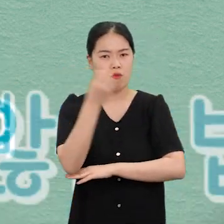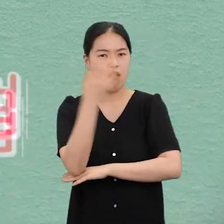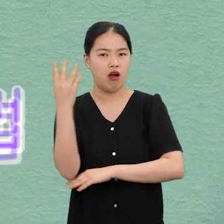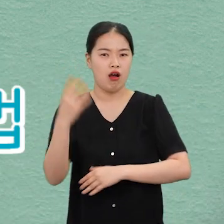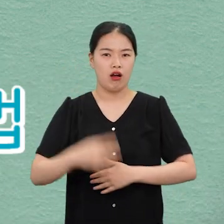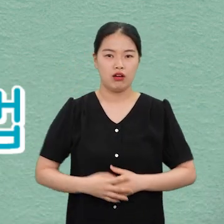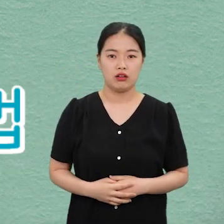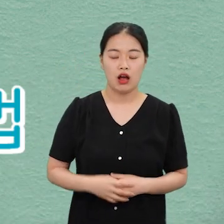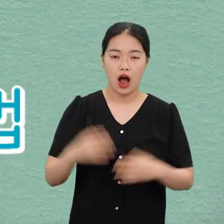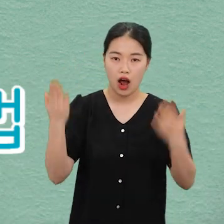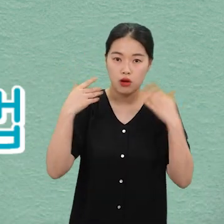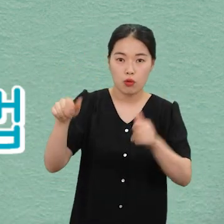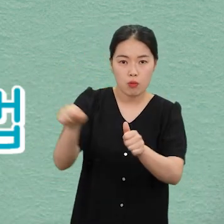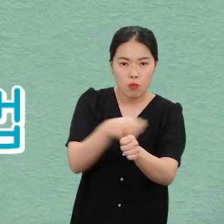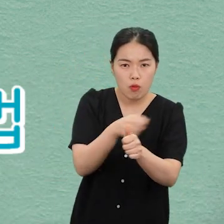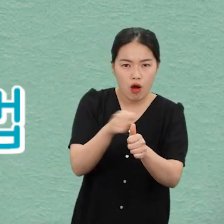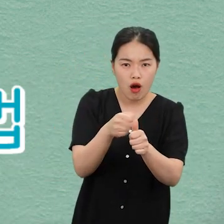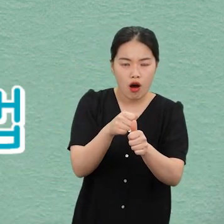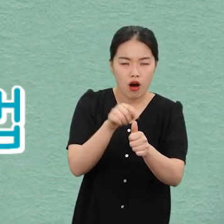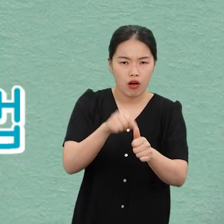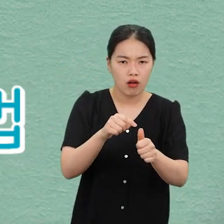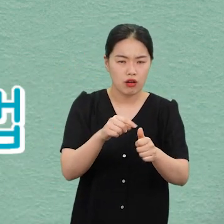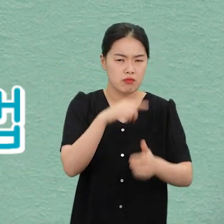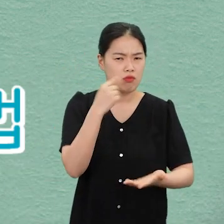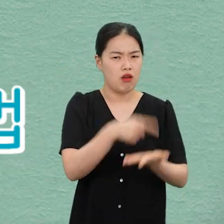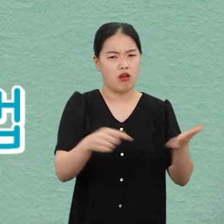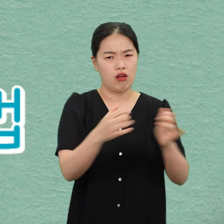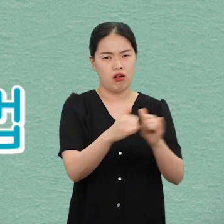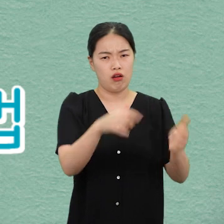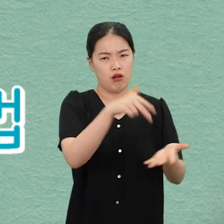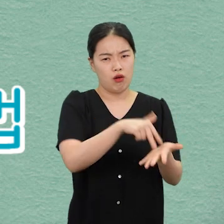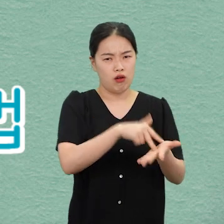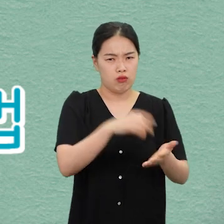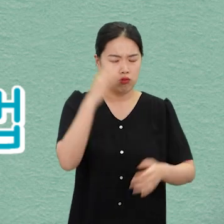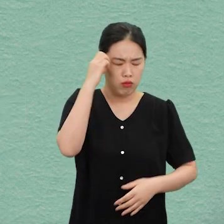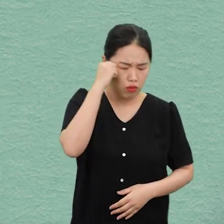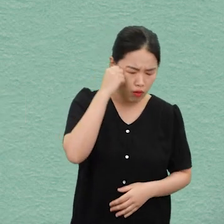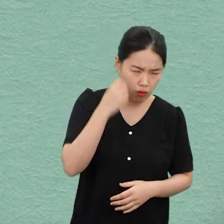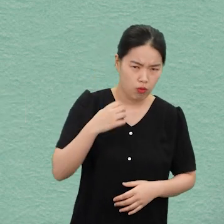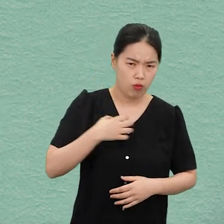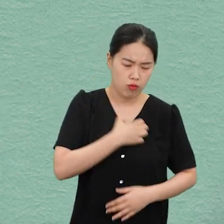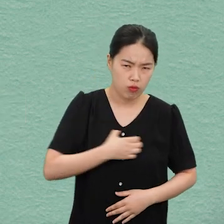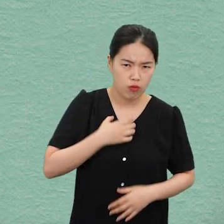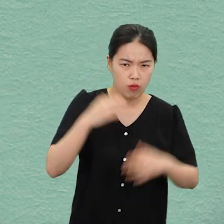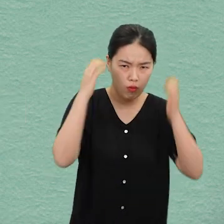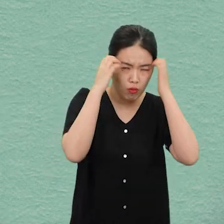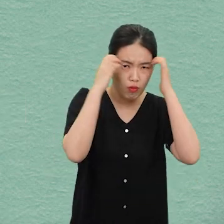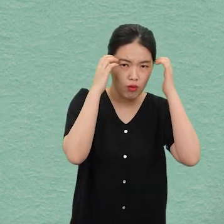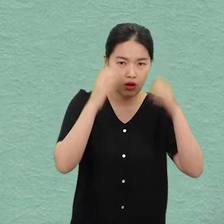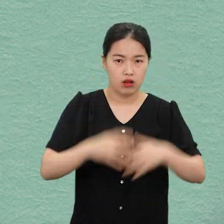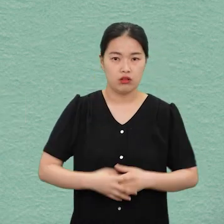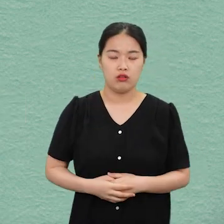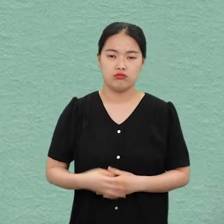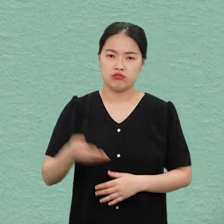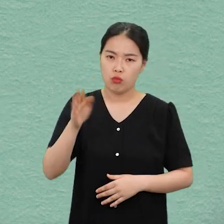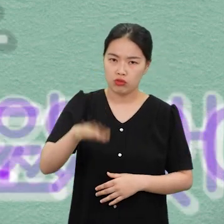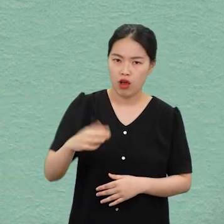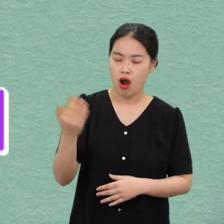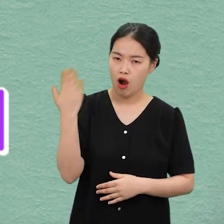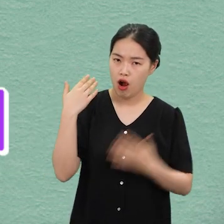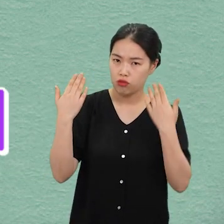그만큼 학교폭력으로 인한 트라우마는 쉽게 지워지지 않는 법인데요. 물론 혹자는